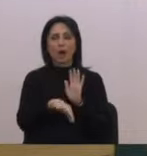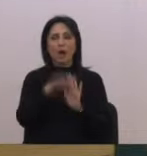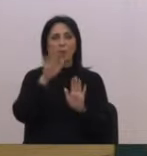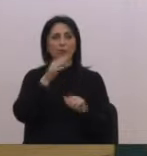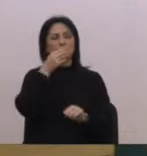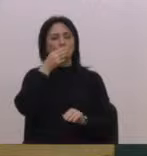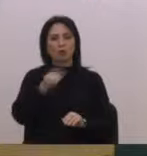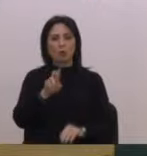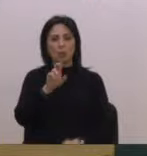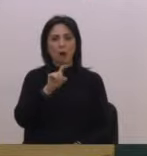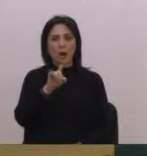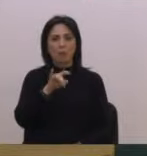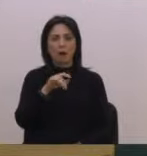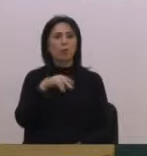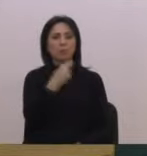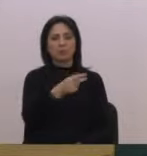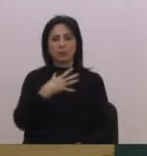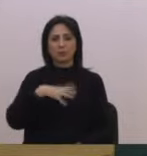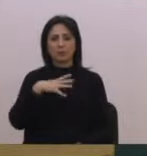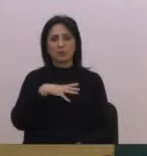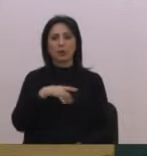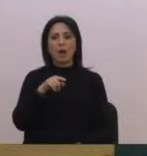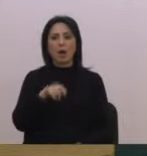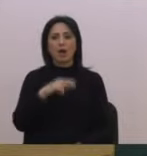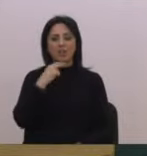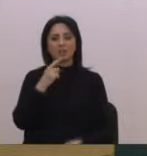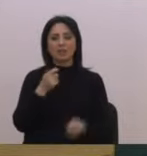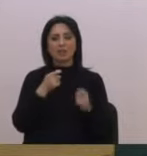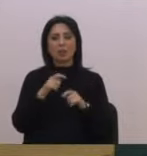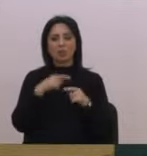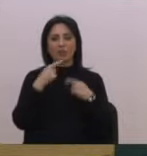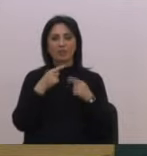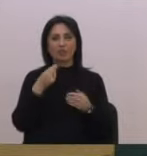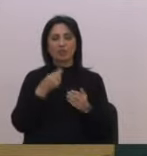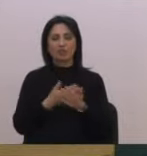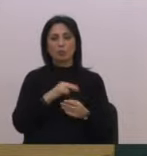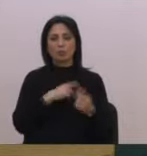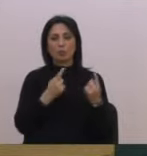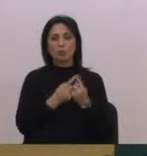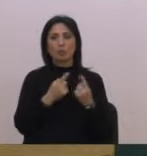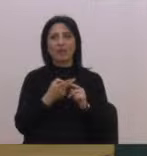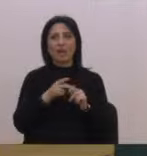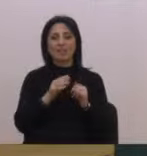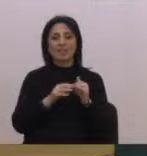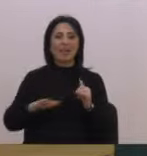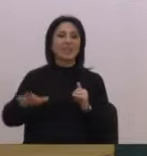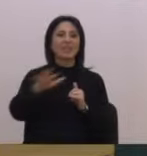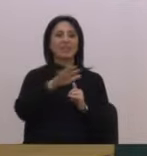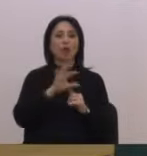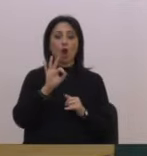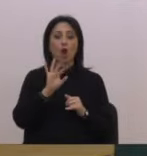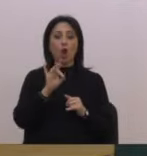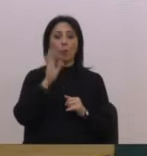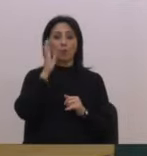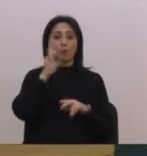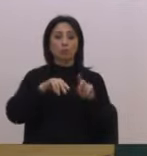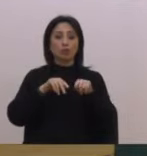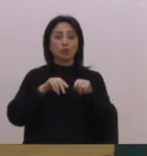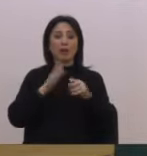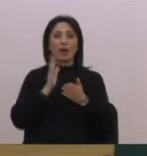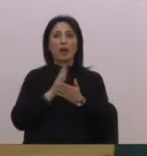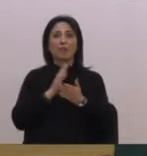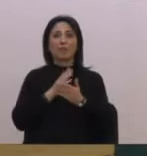ადგილას ბახმაროში? აქ ისიც საყურადღებოა ითქვას ზვირფასო კოლეგებო, რომ ეს ტერიტორია, სადაც ორბი აპირებს მშენებლობას,